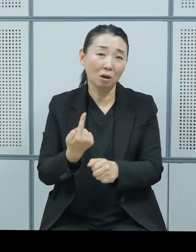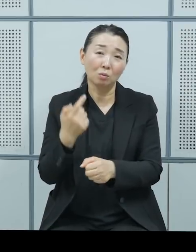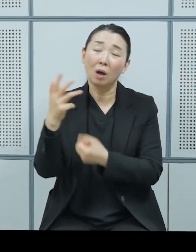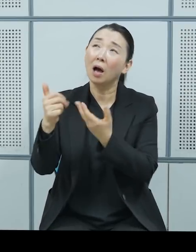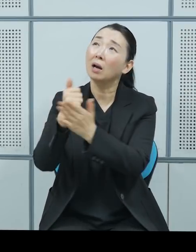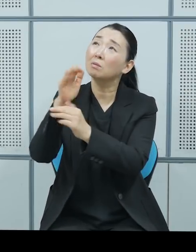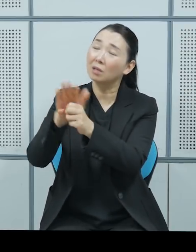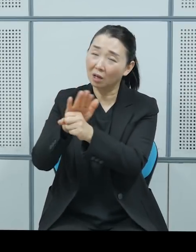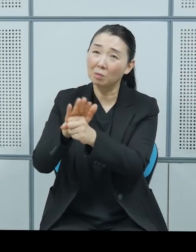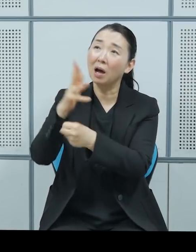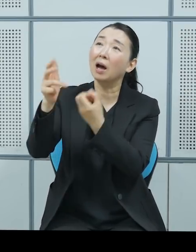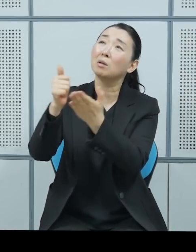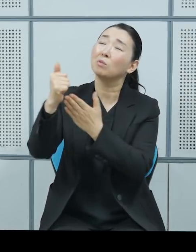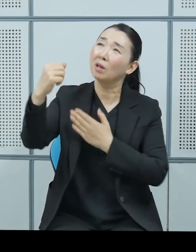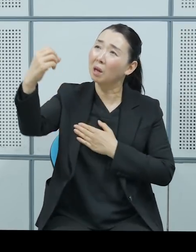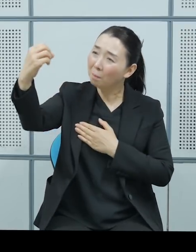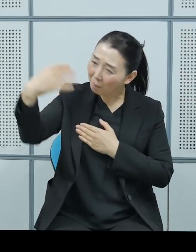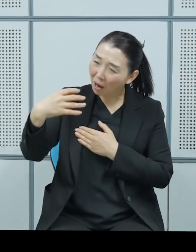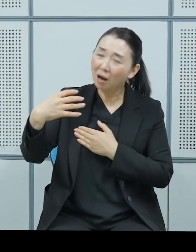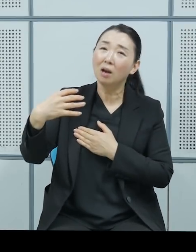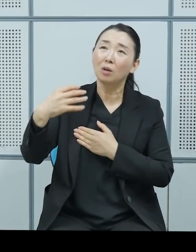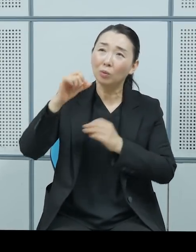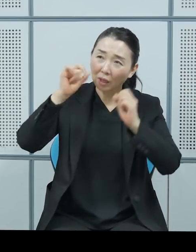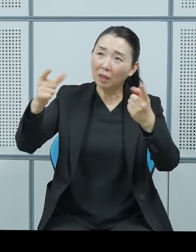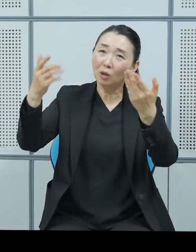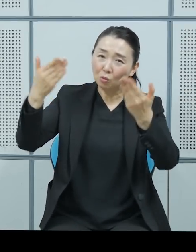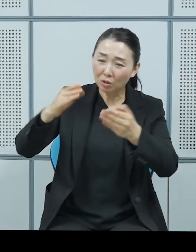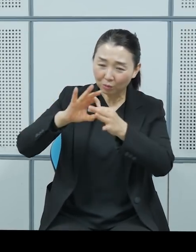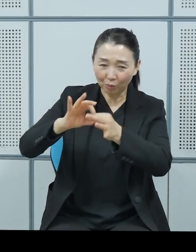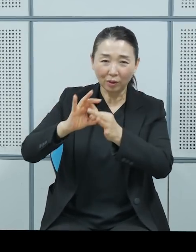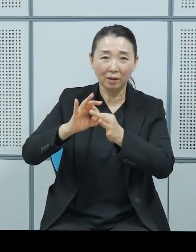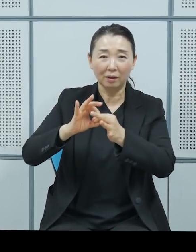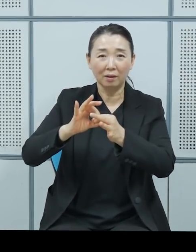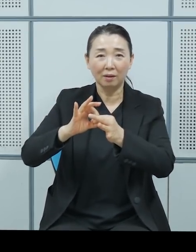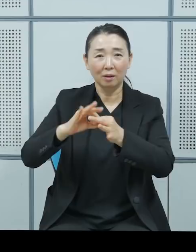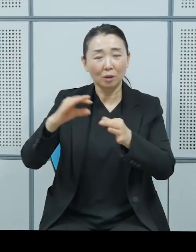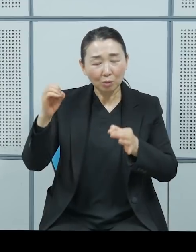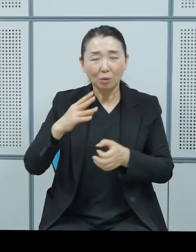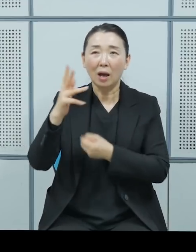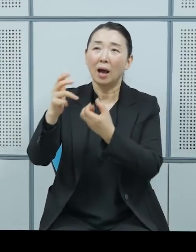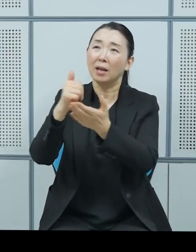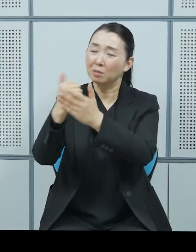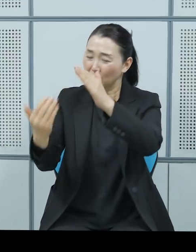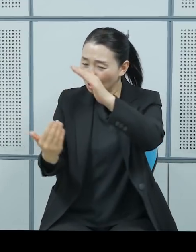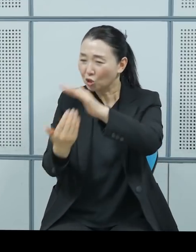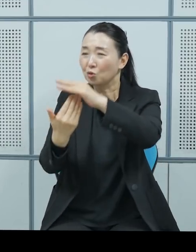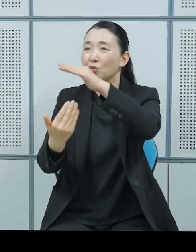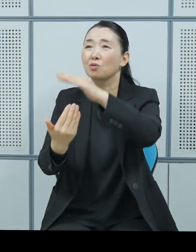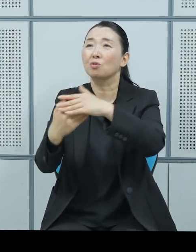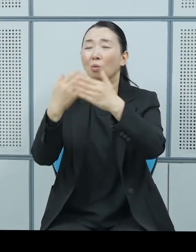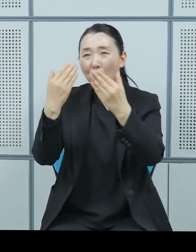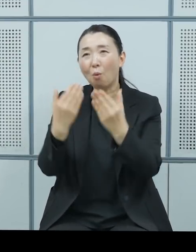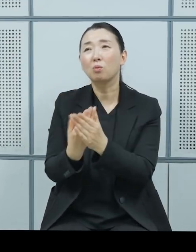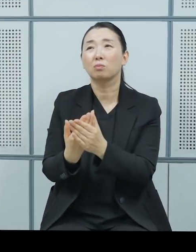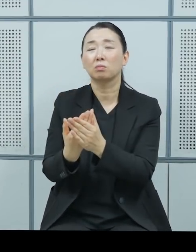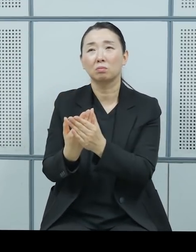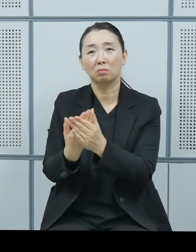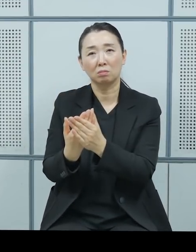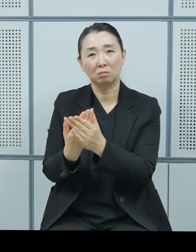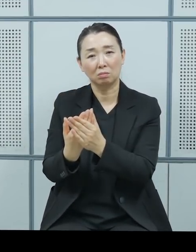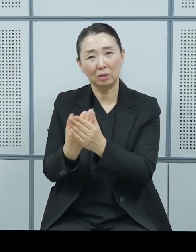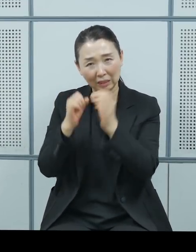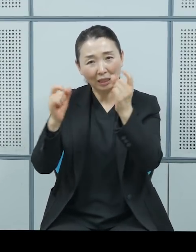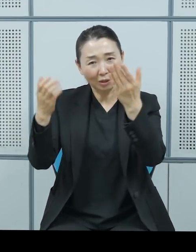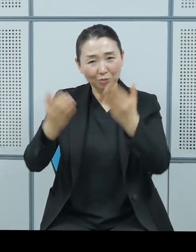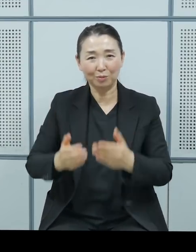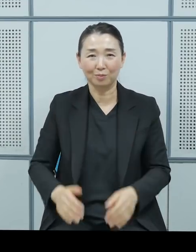사랑하면 그분이 내게 말씀을 주셔서 깨닫게 하시고 그걸 통해서 당신이 이루실 것들을 이루어가는 거예요.